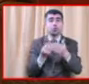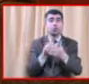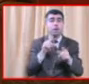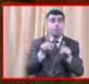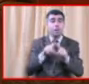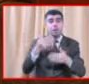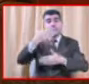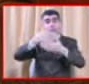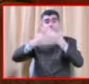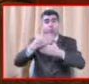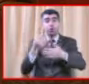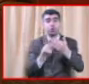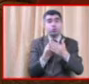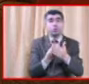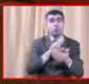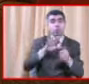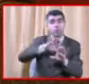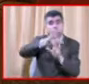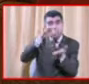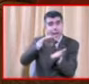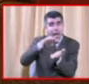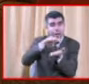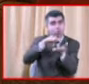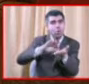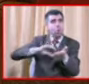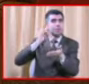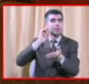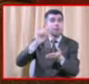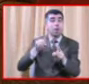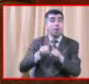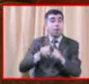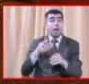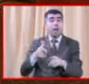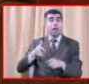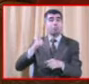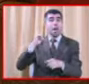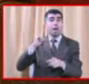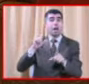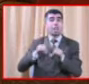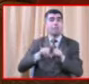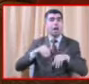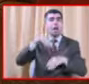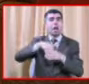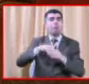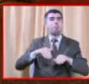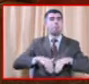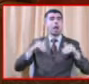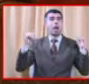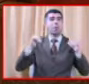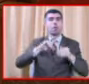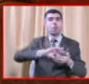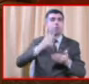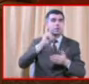وللتجهيزات البيوت الطبية. كان كذلك اللجنة البارحة مشكورة ديال البرلمان صادقات على مشروع